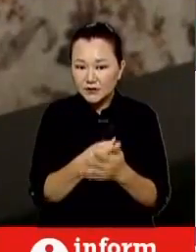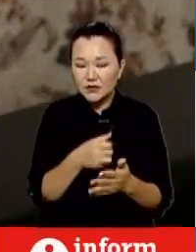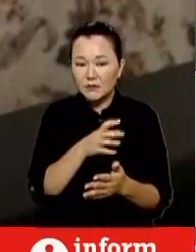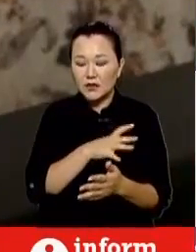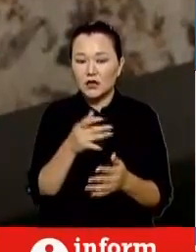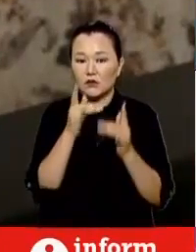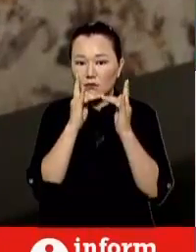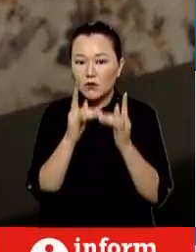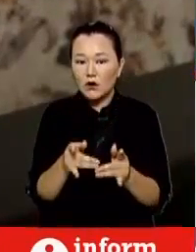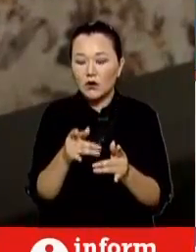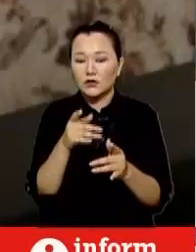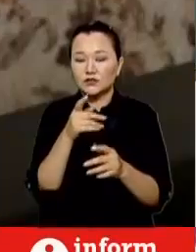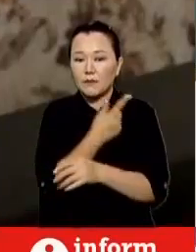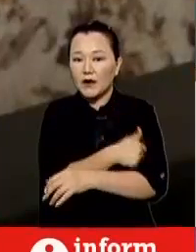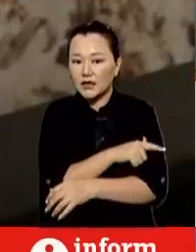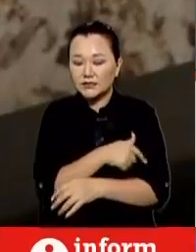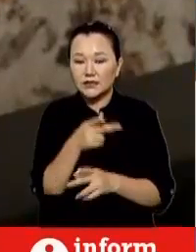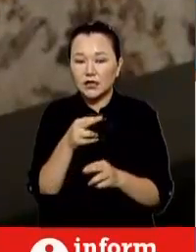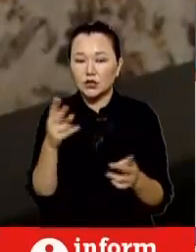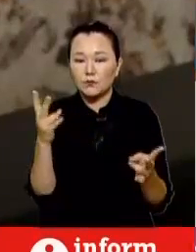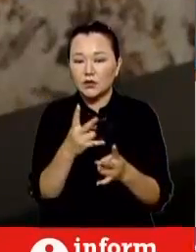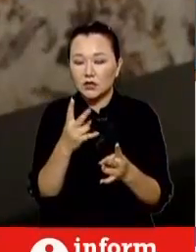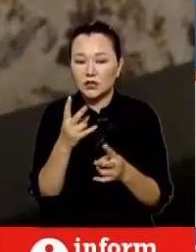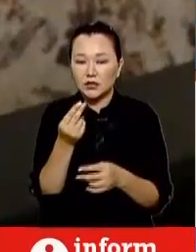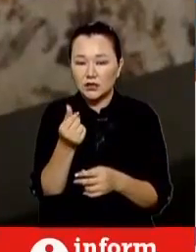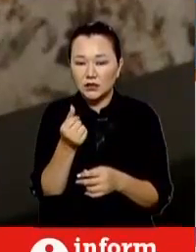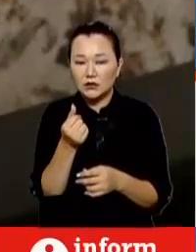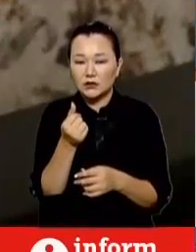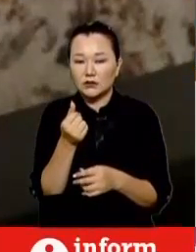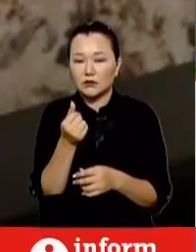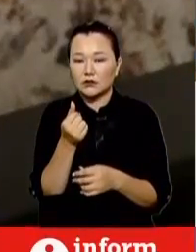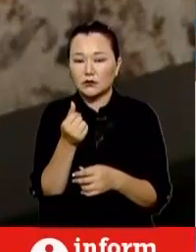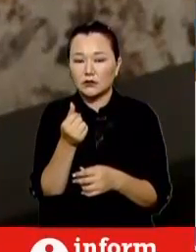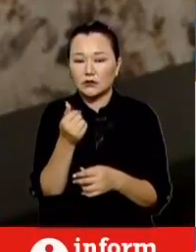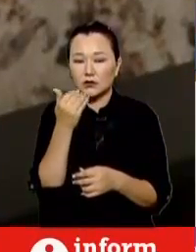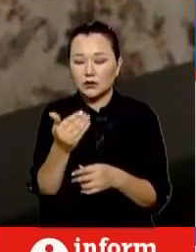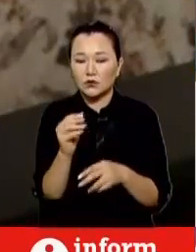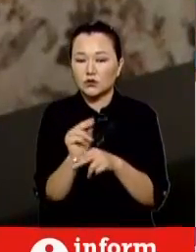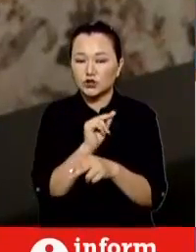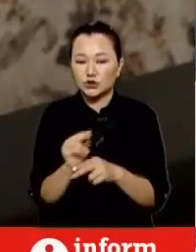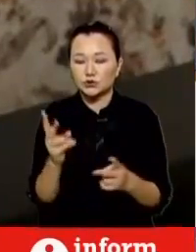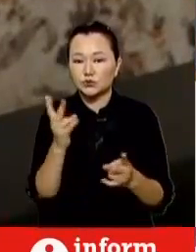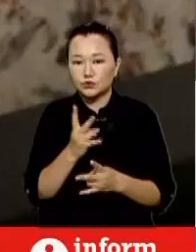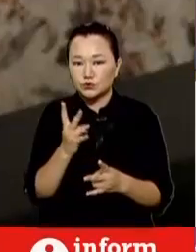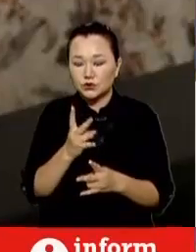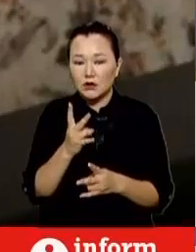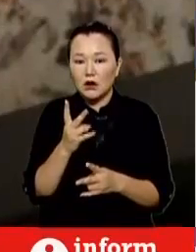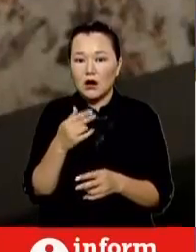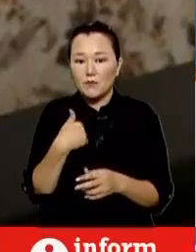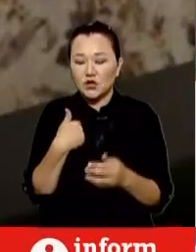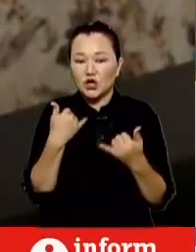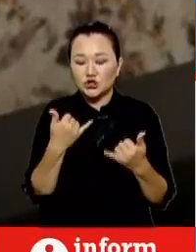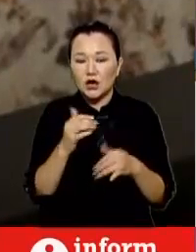в реанимации. Для нее потребуются деньги для ее лечения. А меня